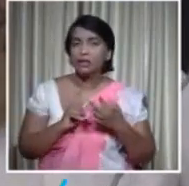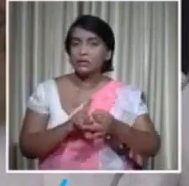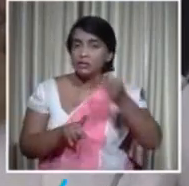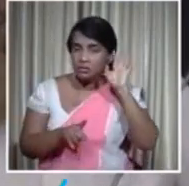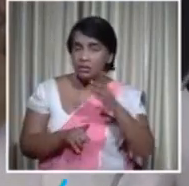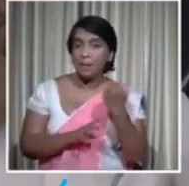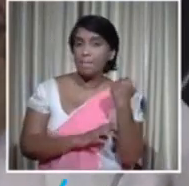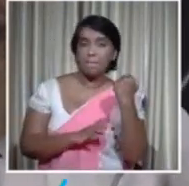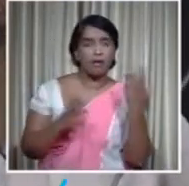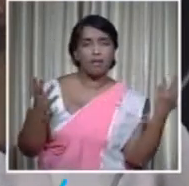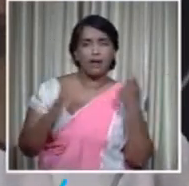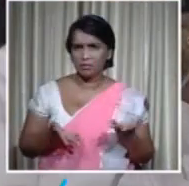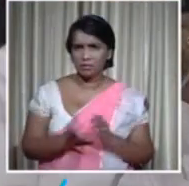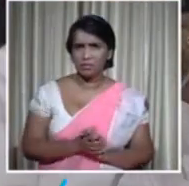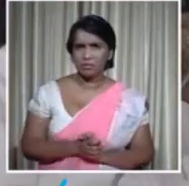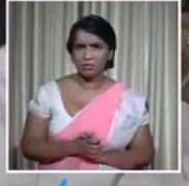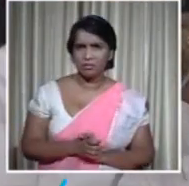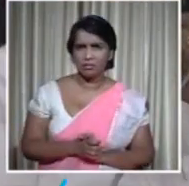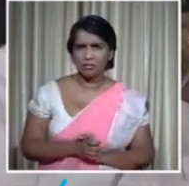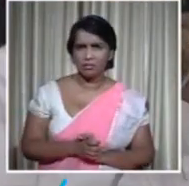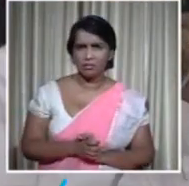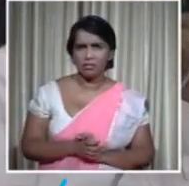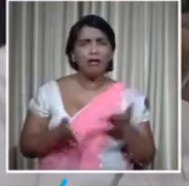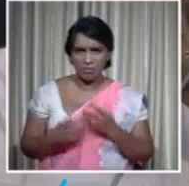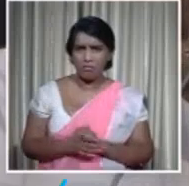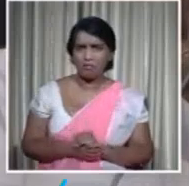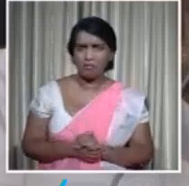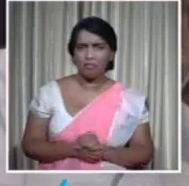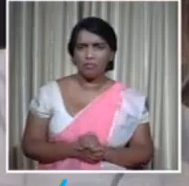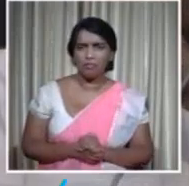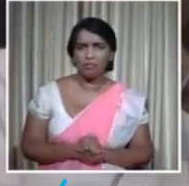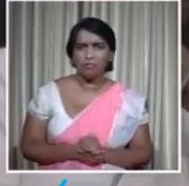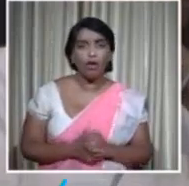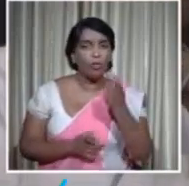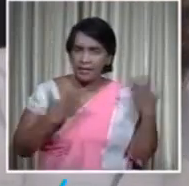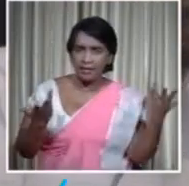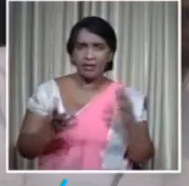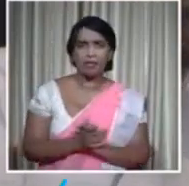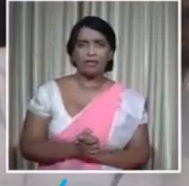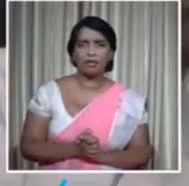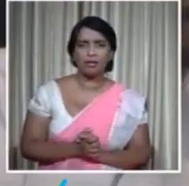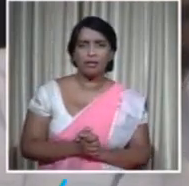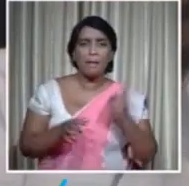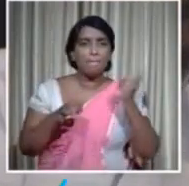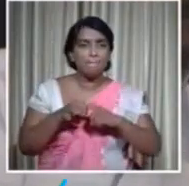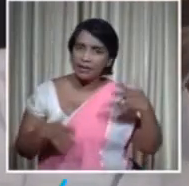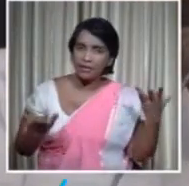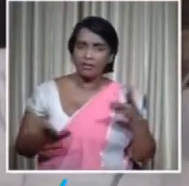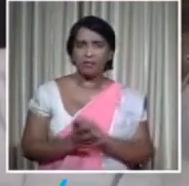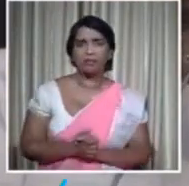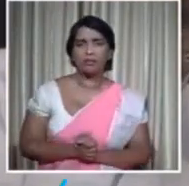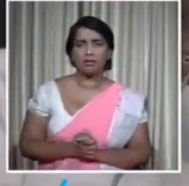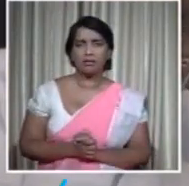ජනාධිපතිතුමාට බලයක් නැහැ නීති සම්පාදනය කරන්න. මොන කැලමල්ටද මේ පාර්ලිමේන්තුව? මුදල් ඇමතිවරයා එන්නෙත් නැහැ. ප්‍රශ්න වලට උත්තර දෙන්නෙත් නැහැ.